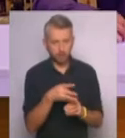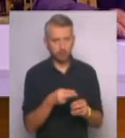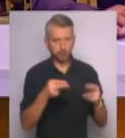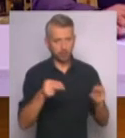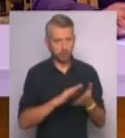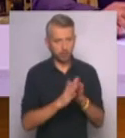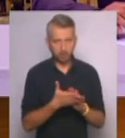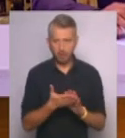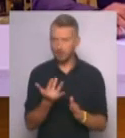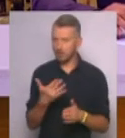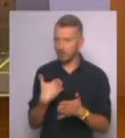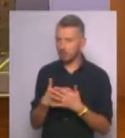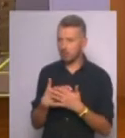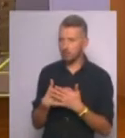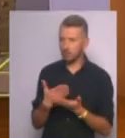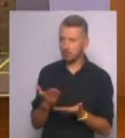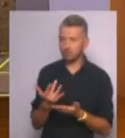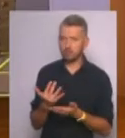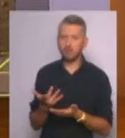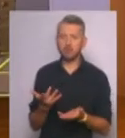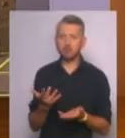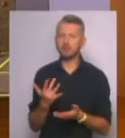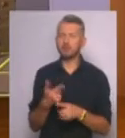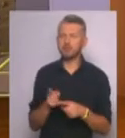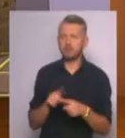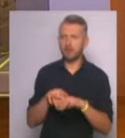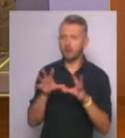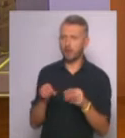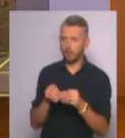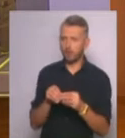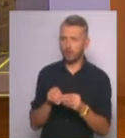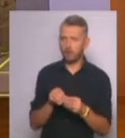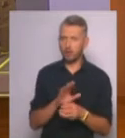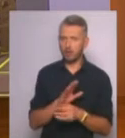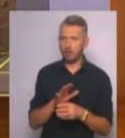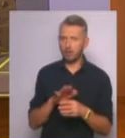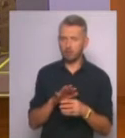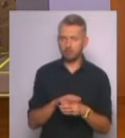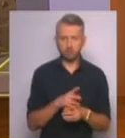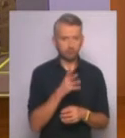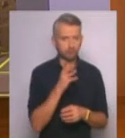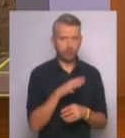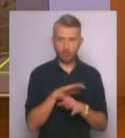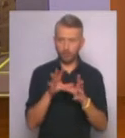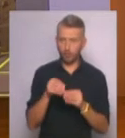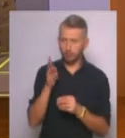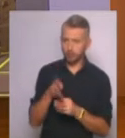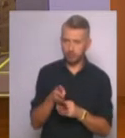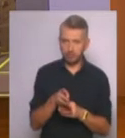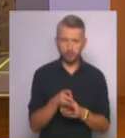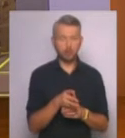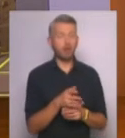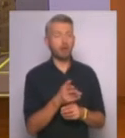вже майже... Четвертий, да? Скільки це от загалом із 100% приватного сектору? 4 тисячі. 4 тисячі. А